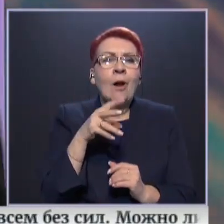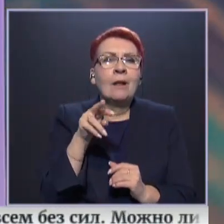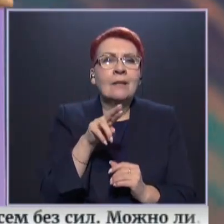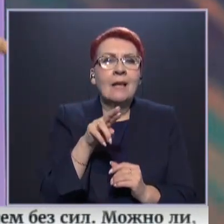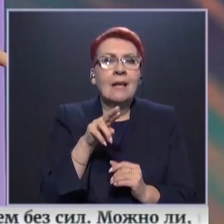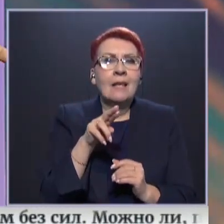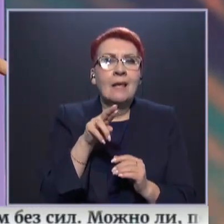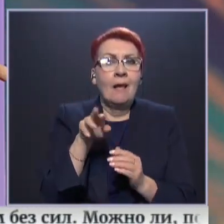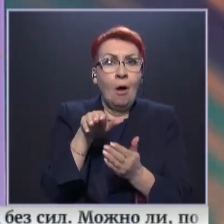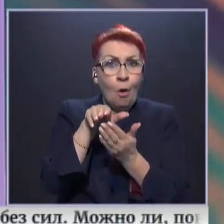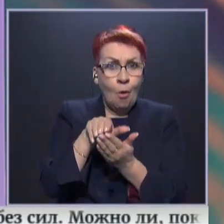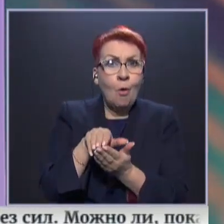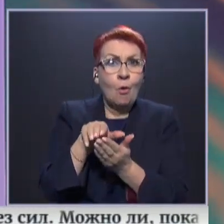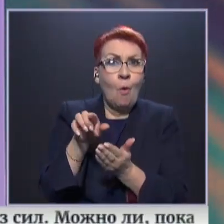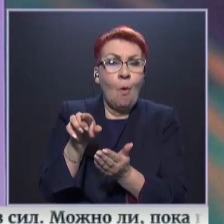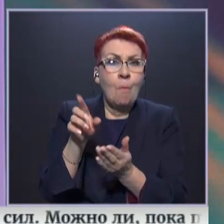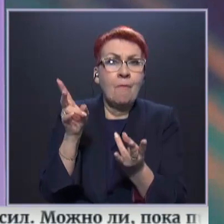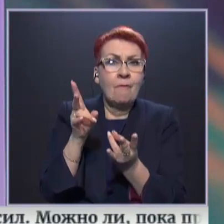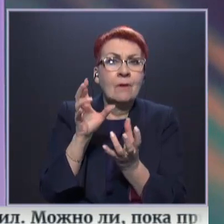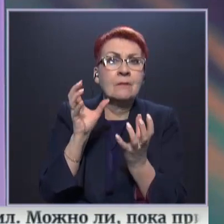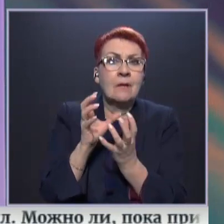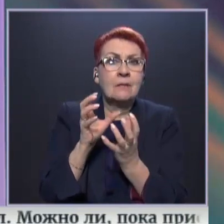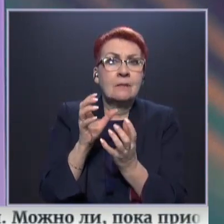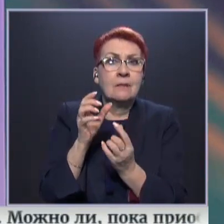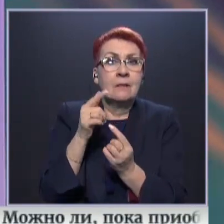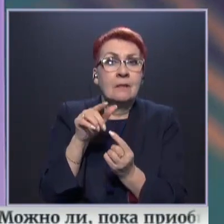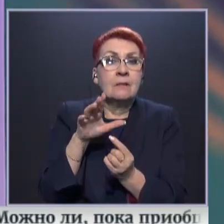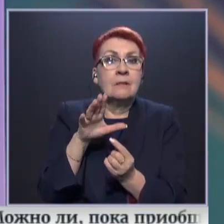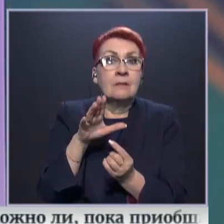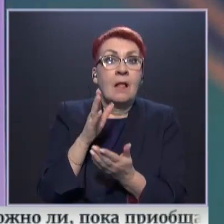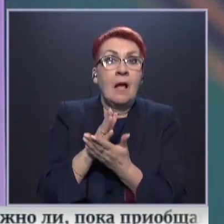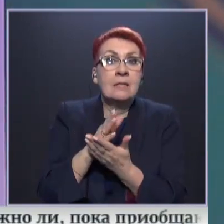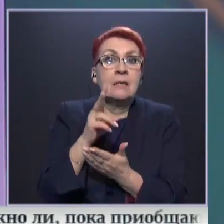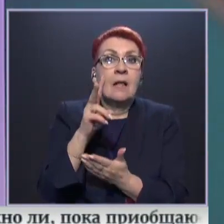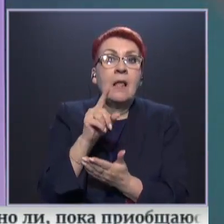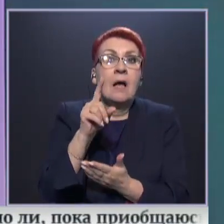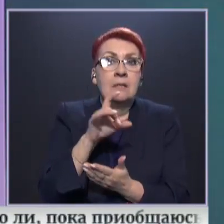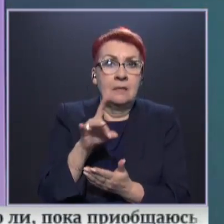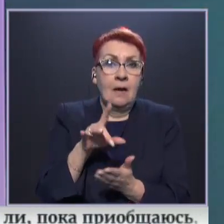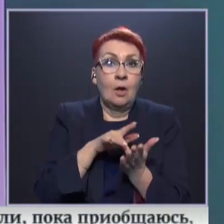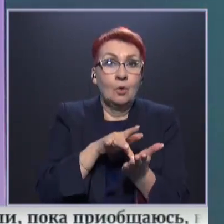мраморное вместилище, гроб, в котором находился Лазарь. Так русские туристы,